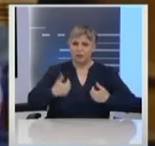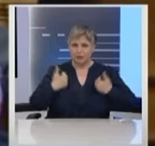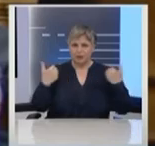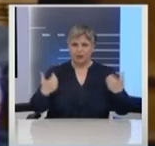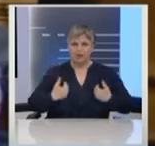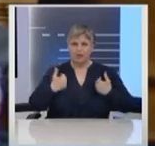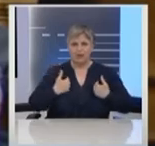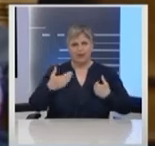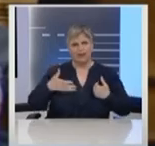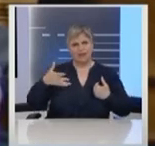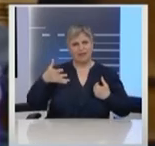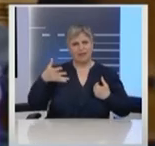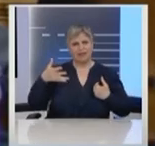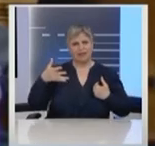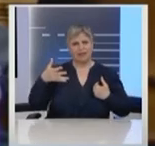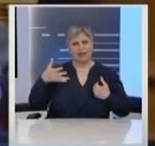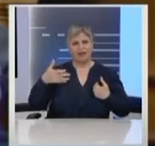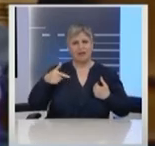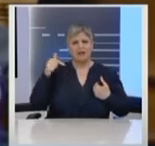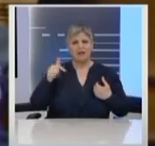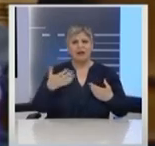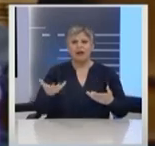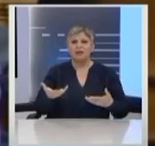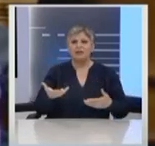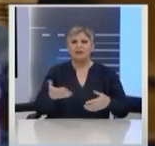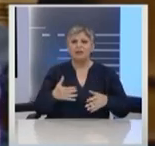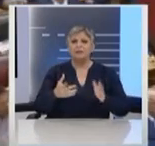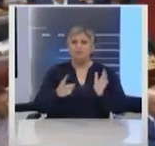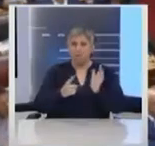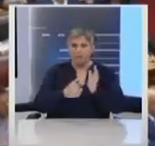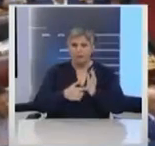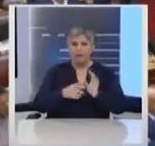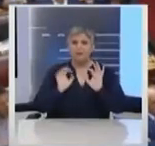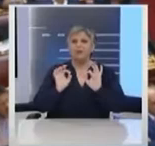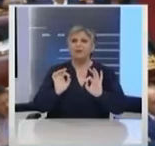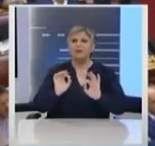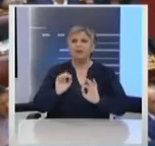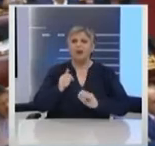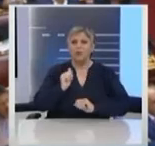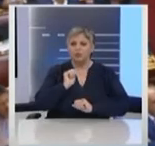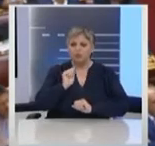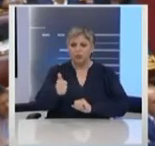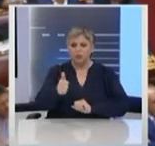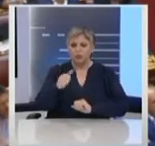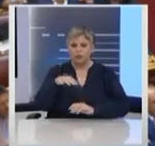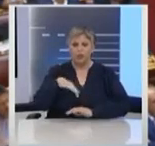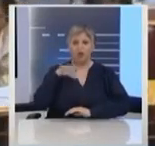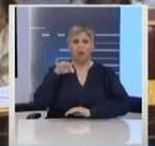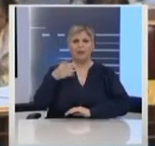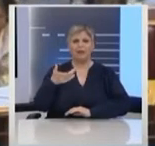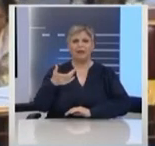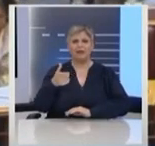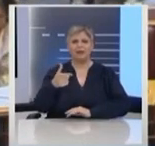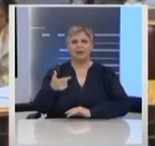βρίσκονται στην θέση εκείνη όπου πρέπει βεβαίως να επιλέξουν, διότι ξέρετε, δεν μπορεί κανείς